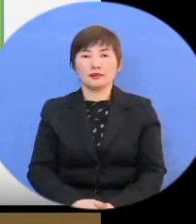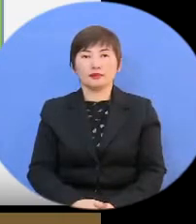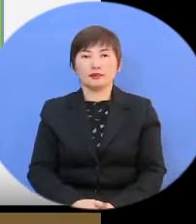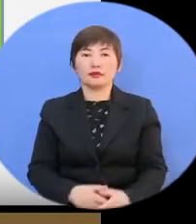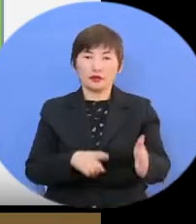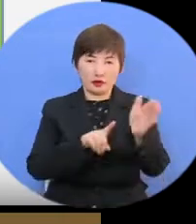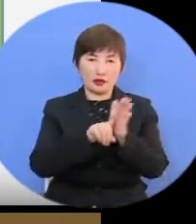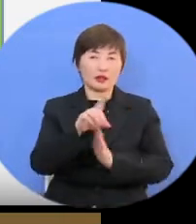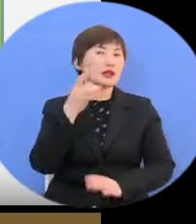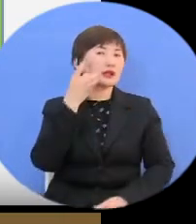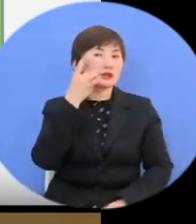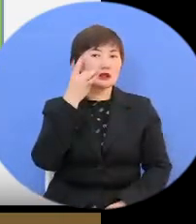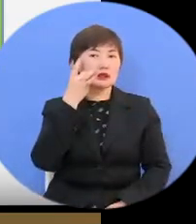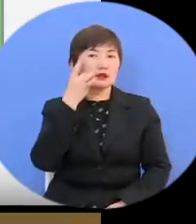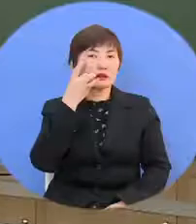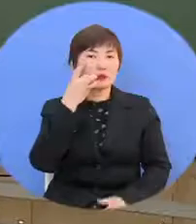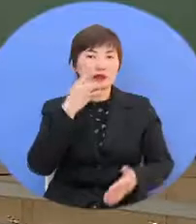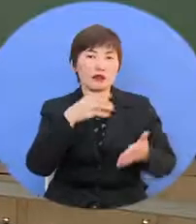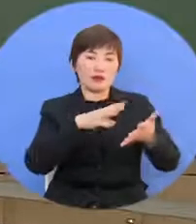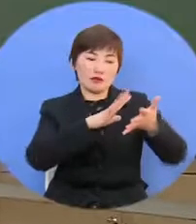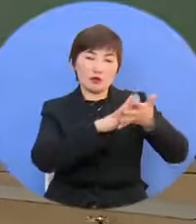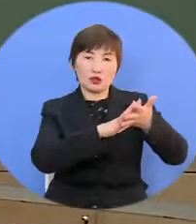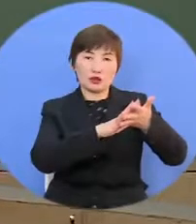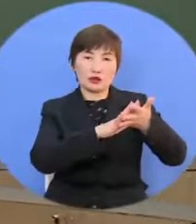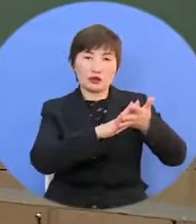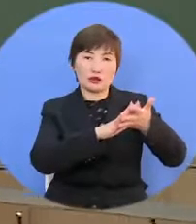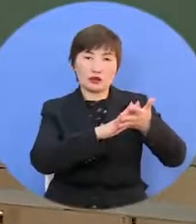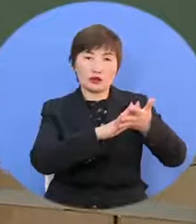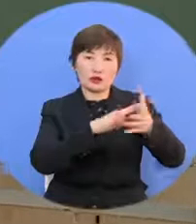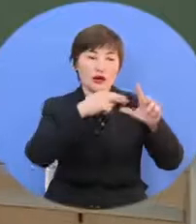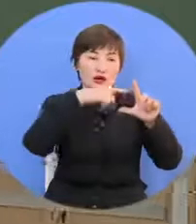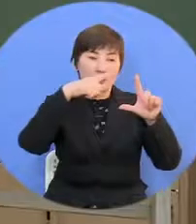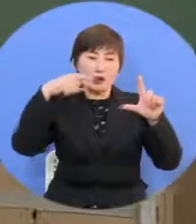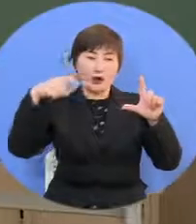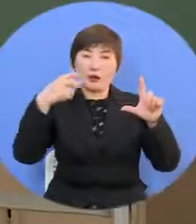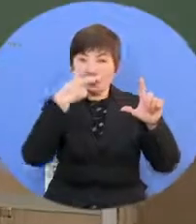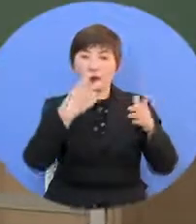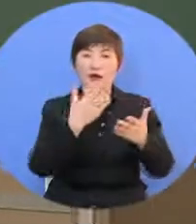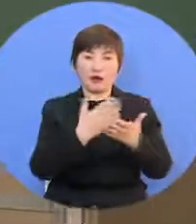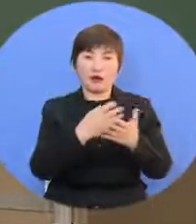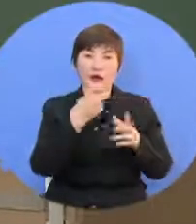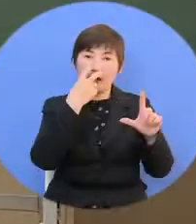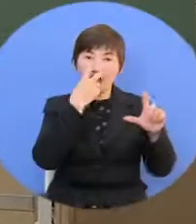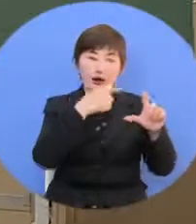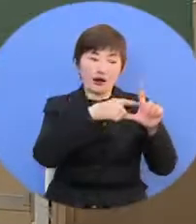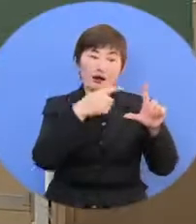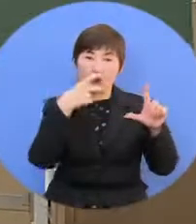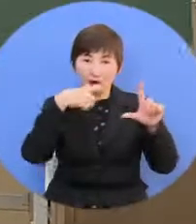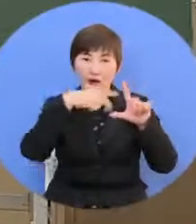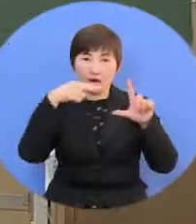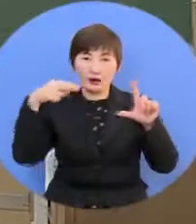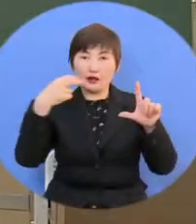За эхлээд хүүхдийн биеийн өндөр өгсөн хүснэгт за саяны граф маань энд харагдчихээн. За үүнийг харж агаад нэгдүгээрт бид нар